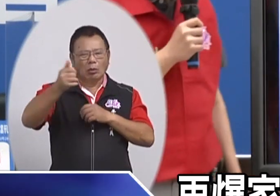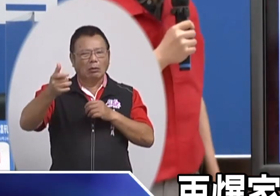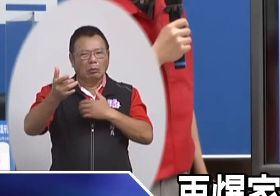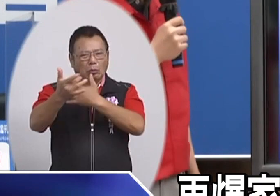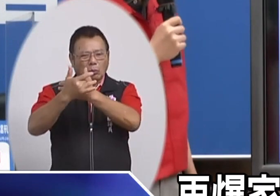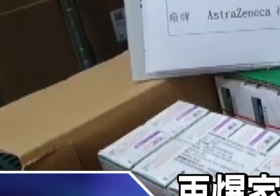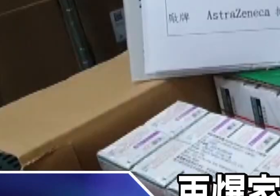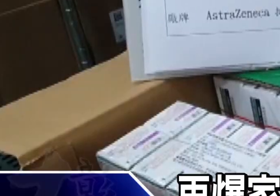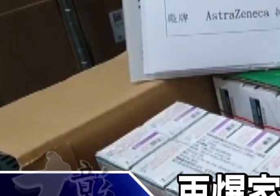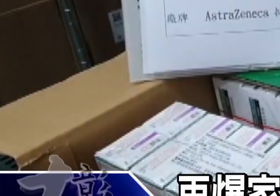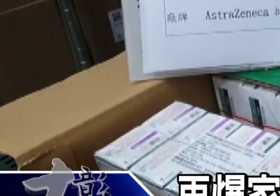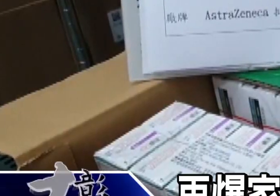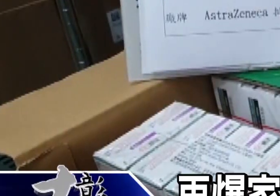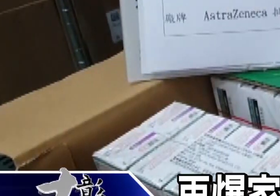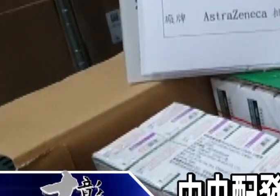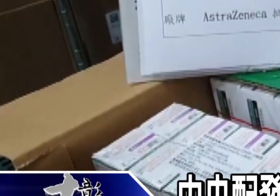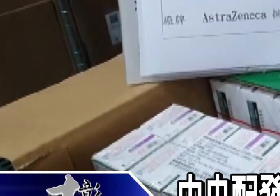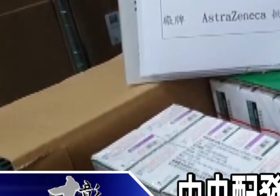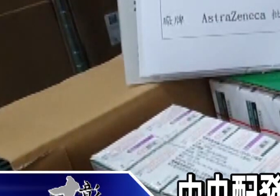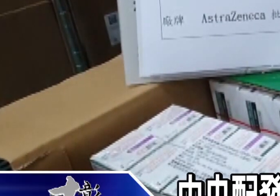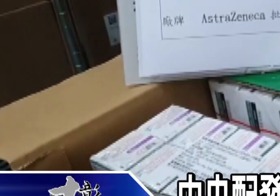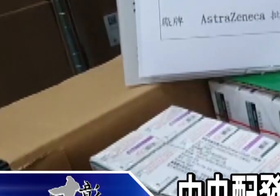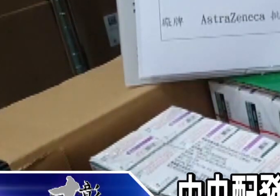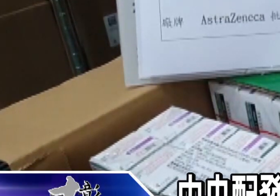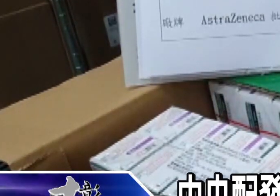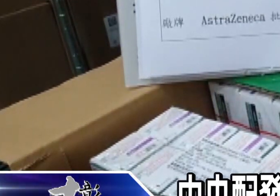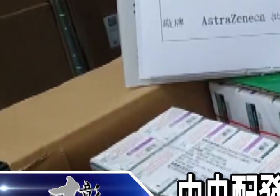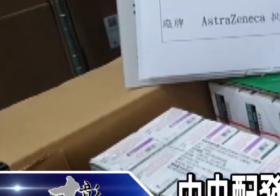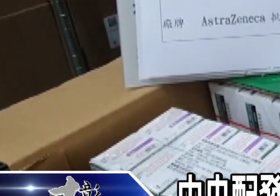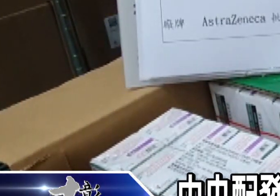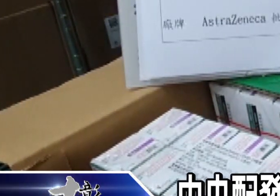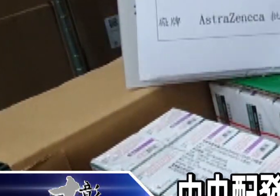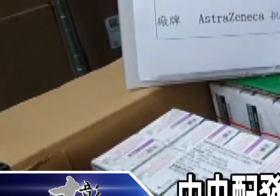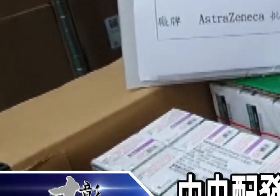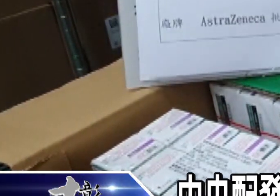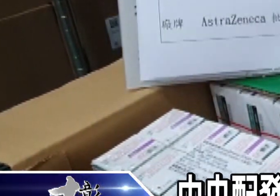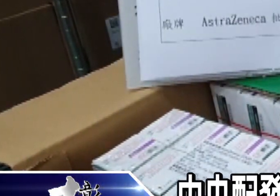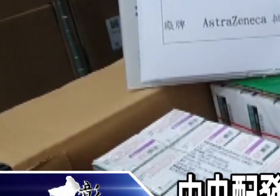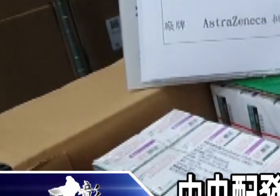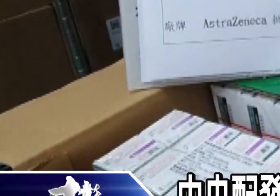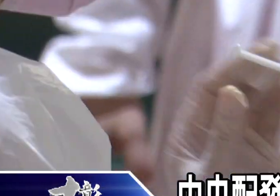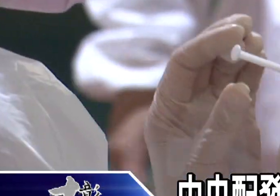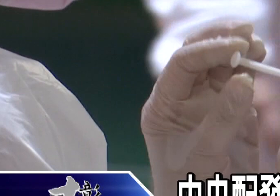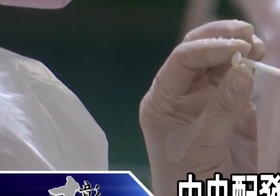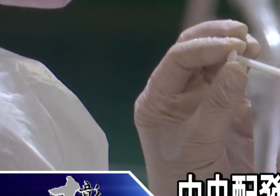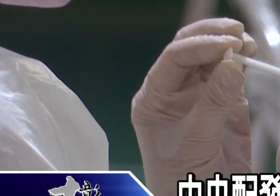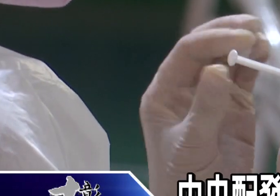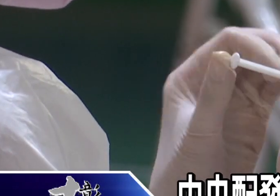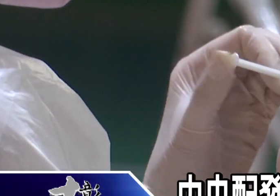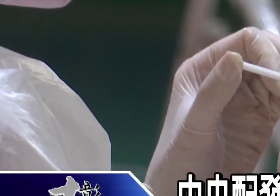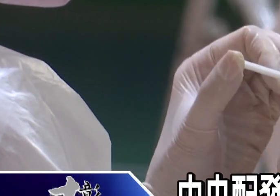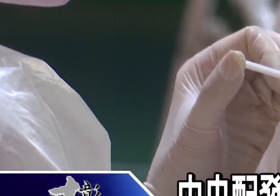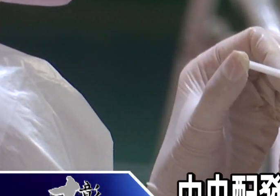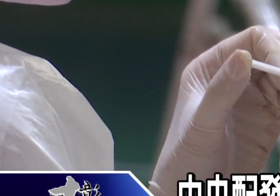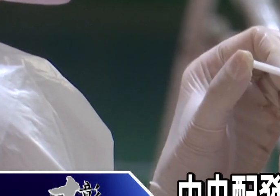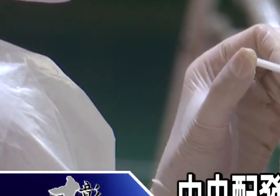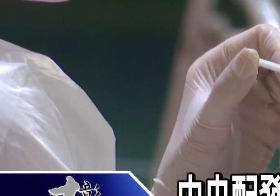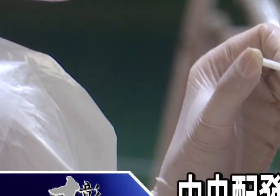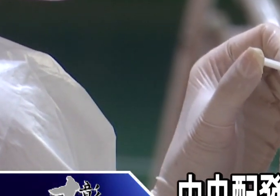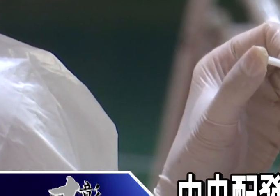点。 第疫苗部分，中央会在7月1日开始配发莫德纳疫苗，接配注射对象